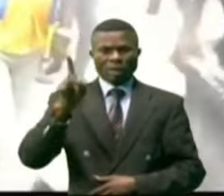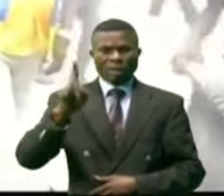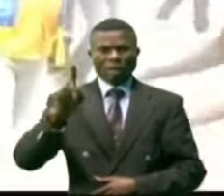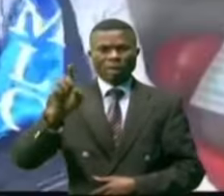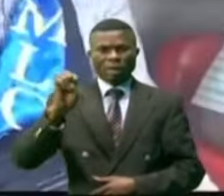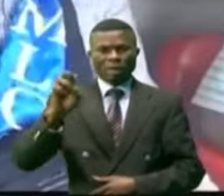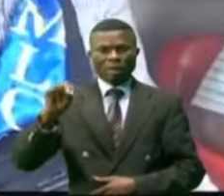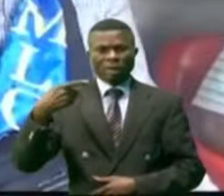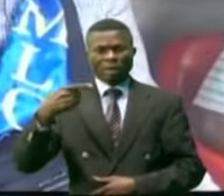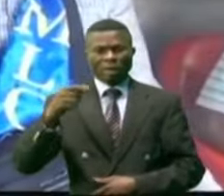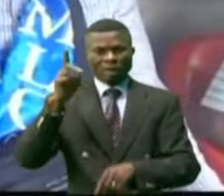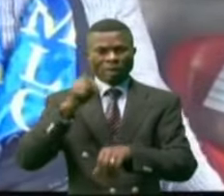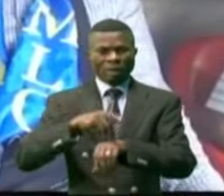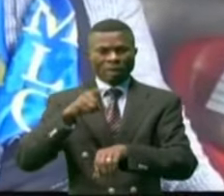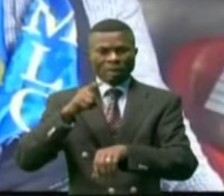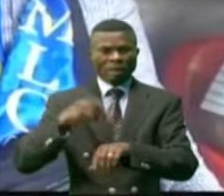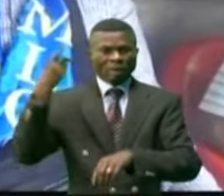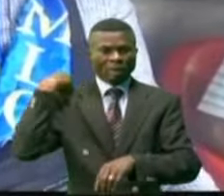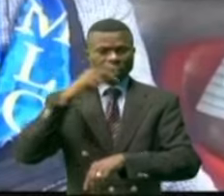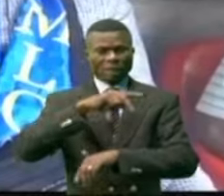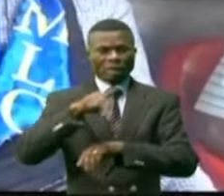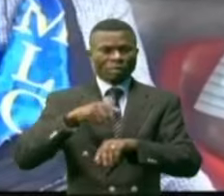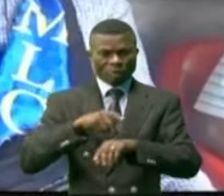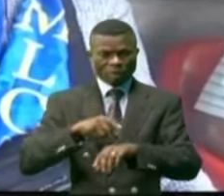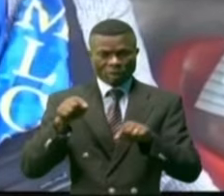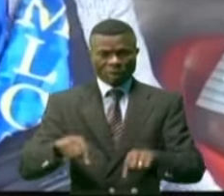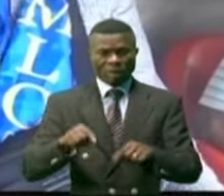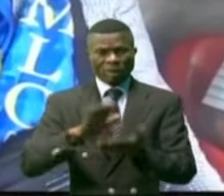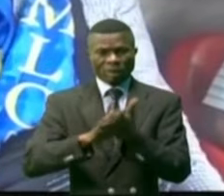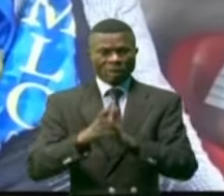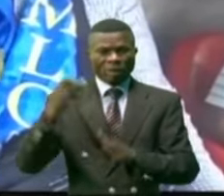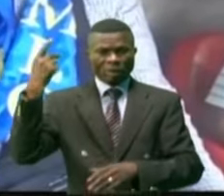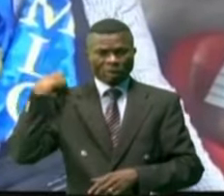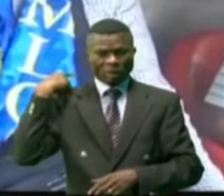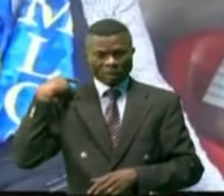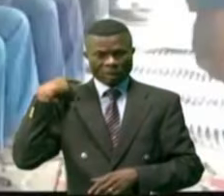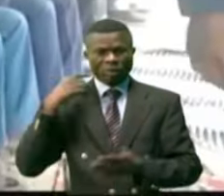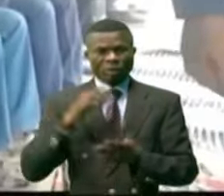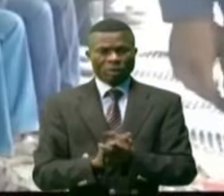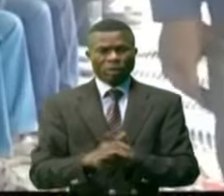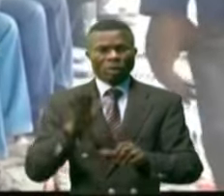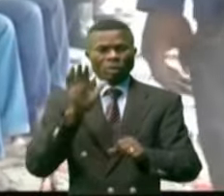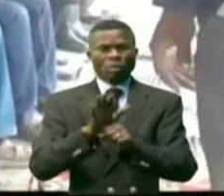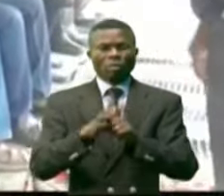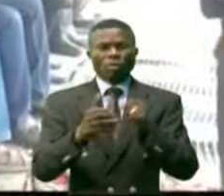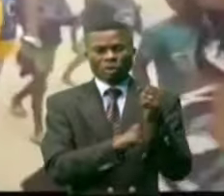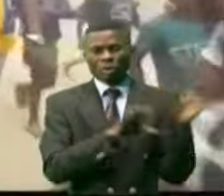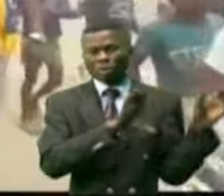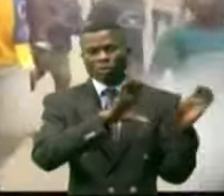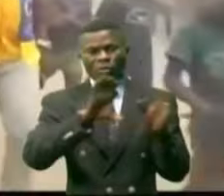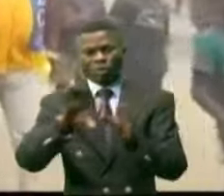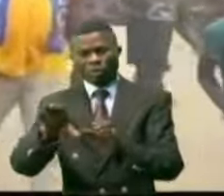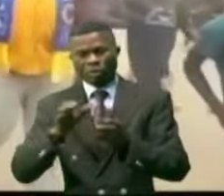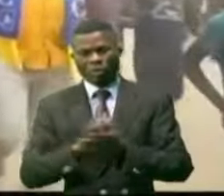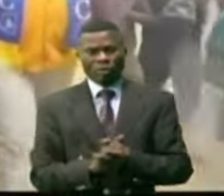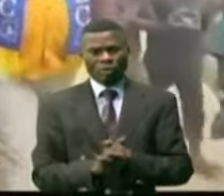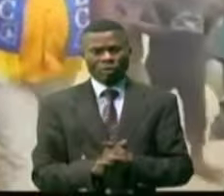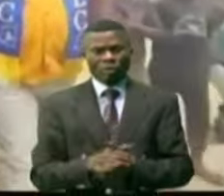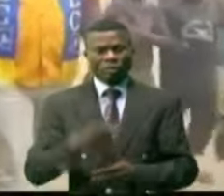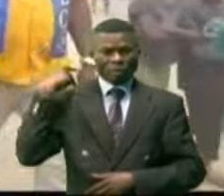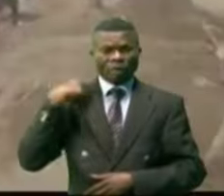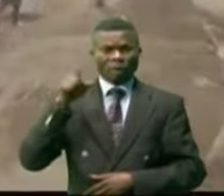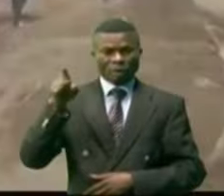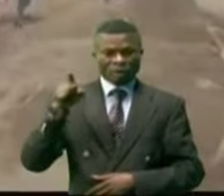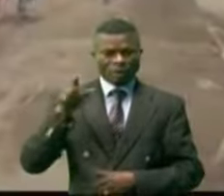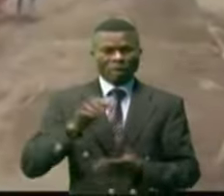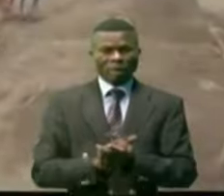à la députation provinciale, aujourd'hui député et d'une forte délégation. Chemin faisant, l'élu de Bolomba et